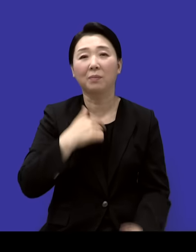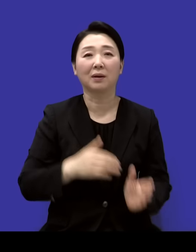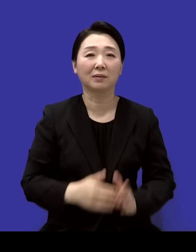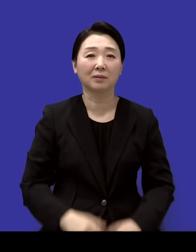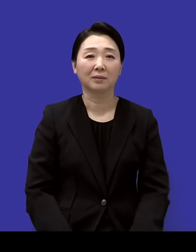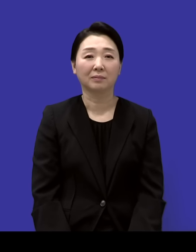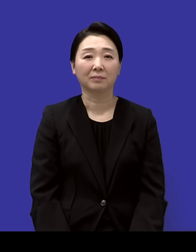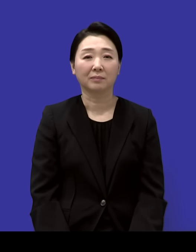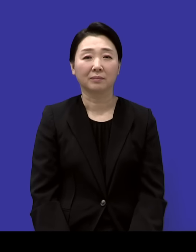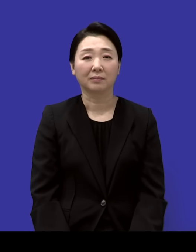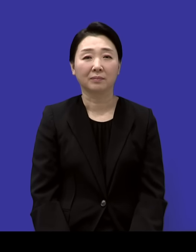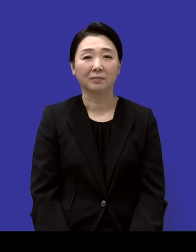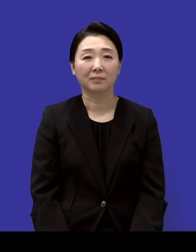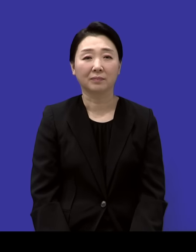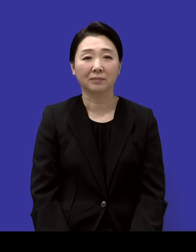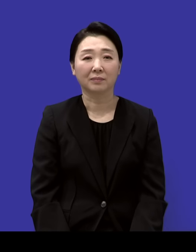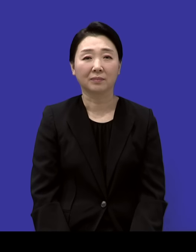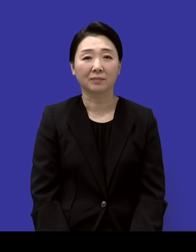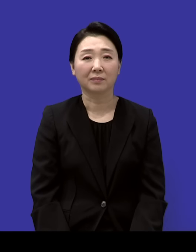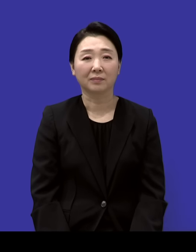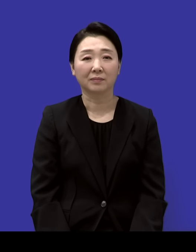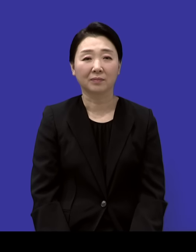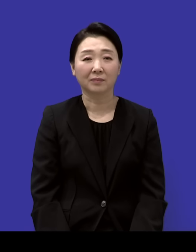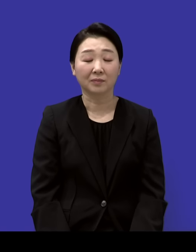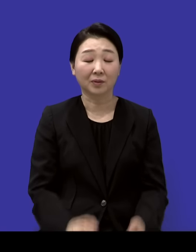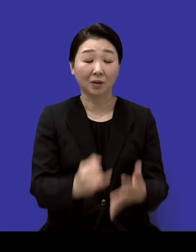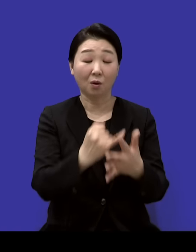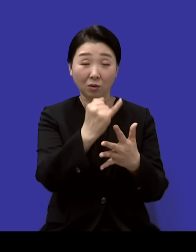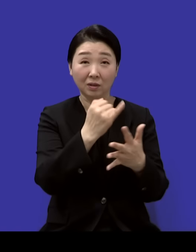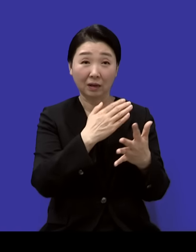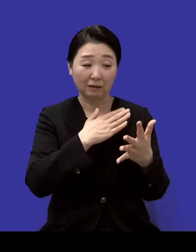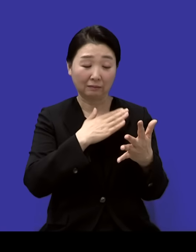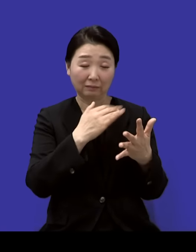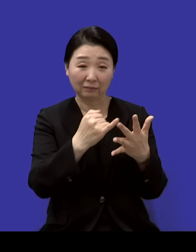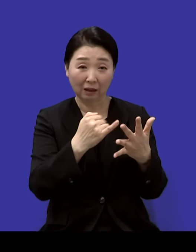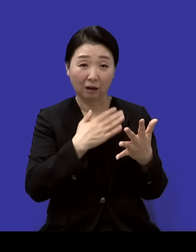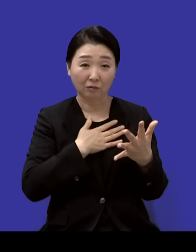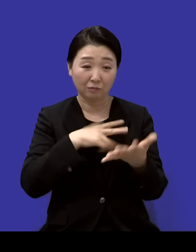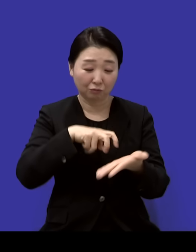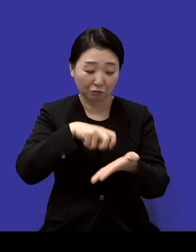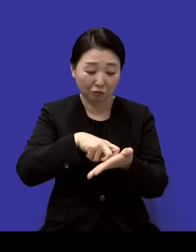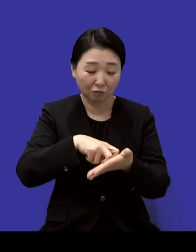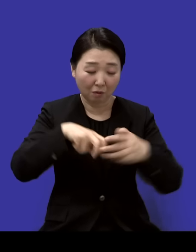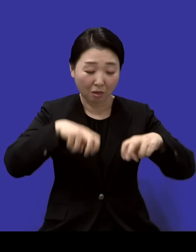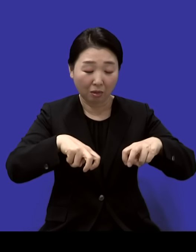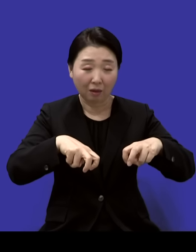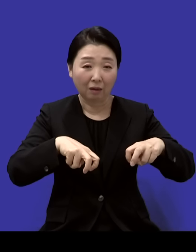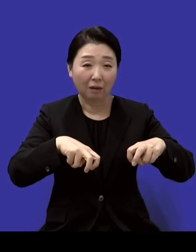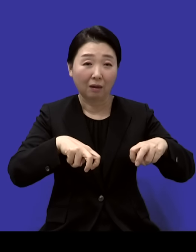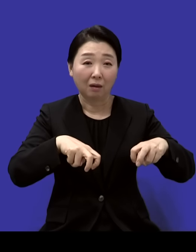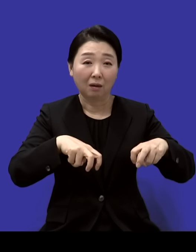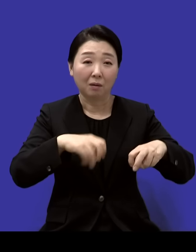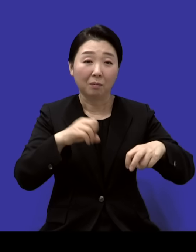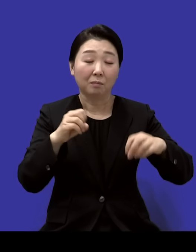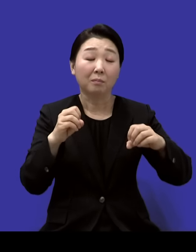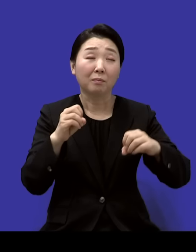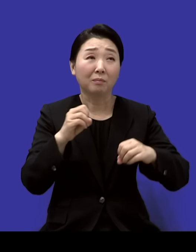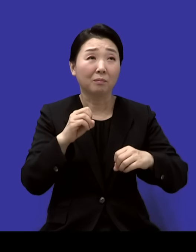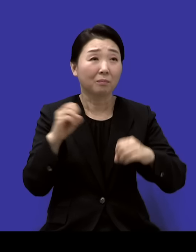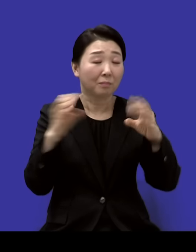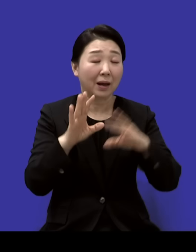꿇고 어머님이. 네네. 근데 뭐 언니랑 저랑 둘 다 무릎 꿇고 둘 다 서로 얘기하지 않고 뭐 거짓말해서 혼난 거다라고